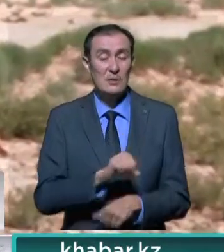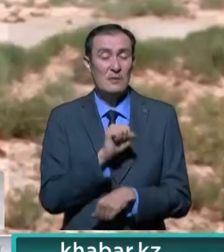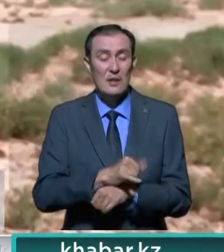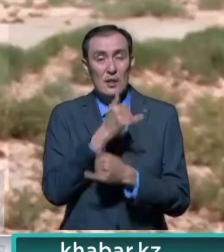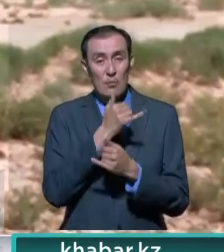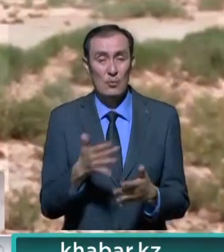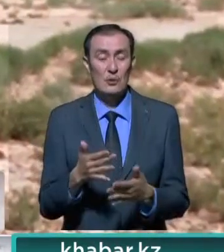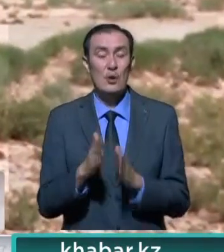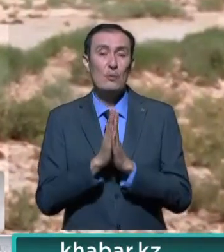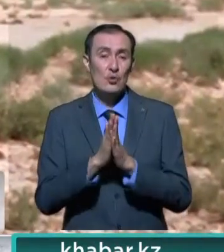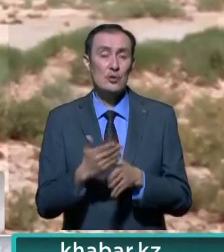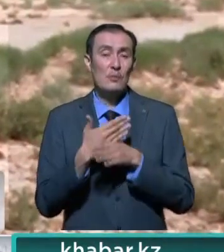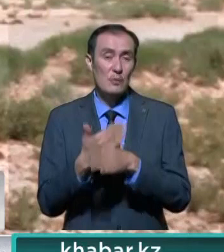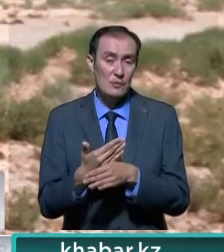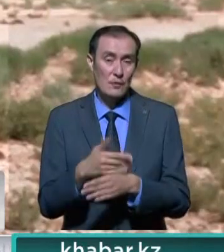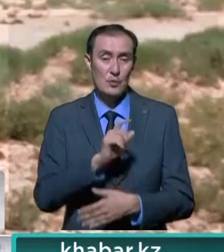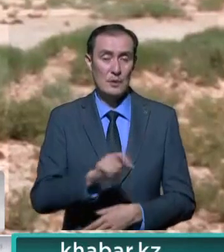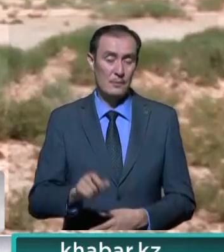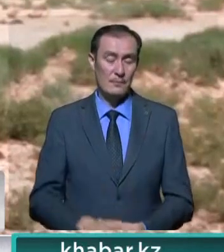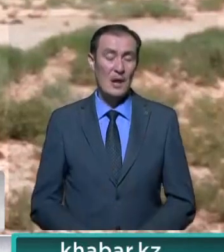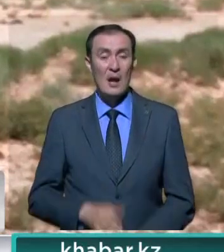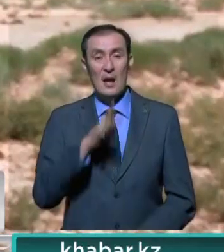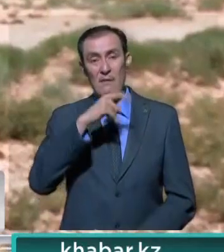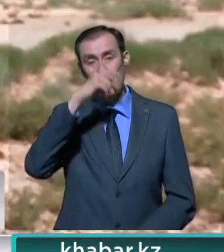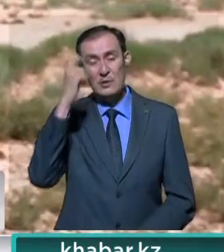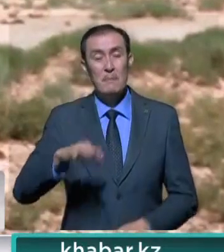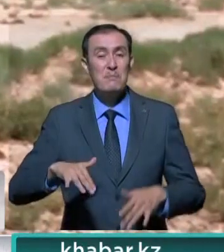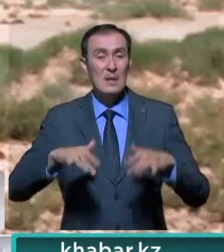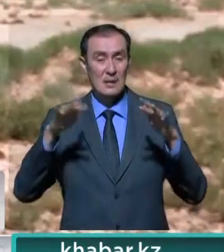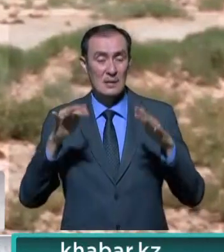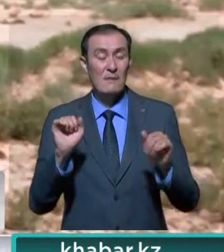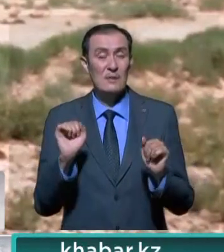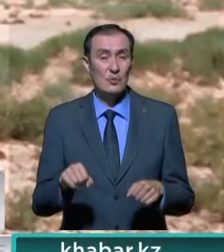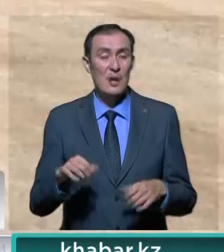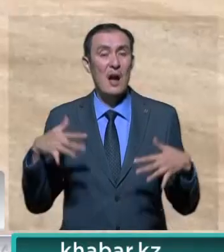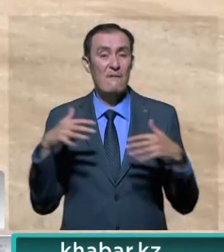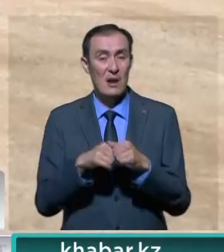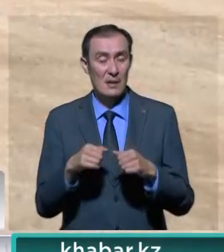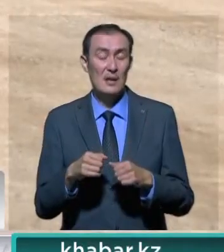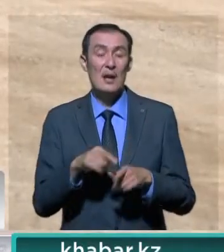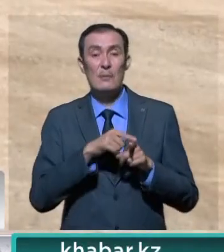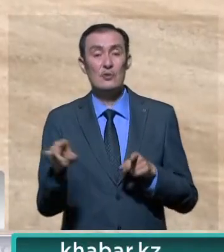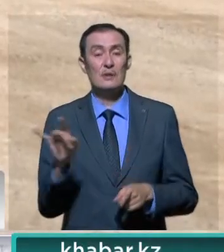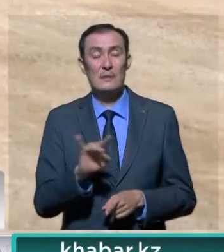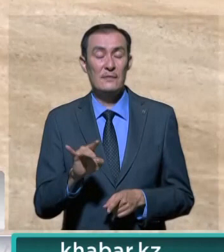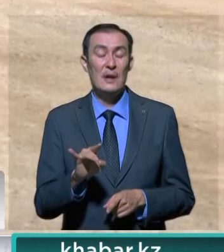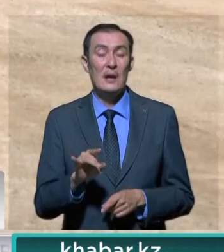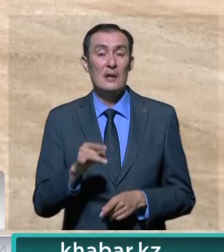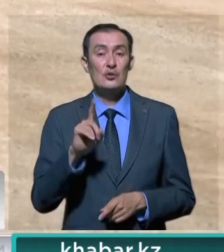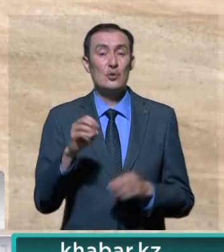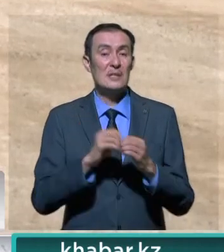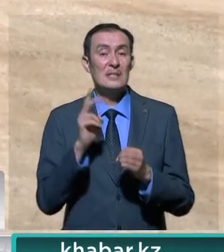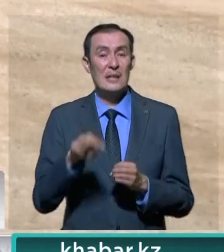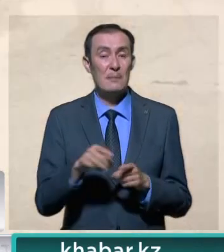и ждут помощи от родных или проезжающих мимо. А во время жары здесь пыль стоит столбом и, возможно, ДТП. Протяженность трассы Щетпе-Кызан